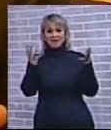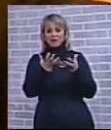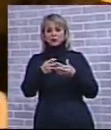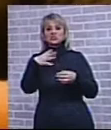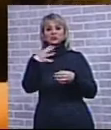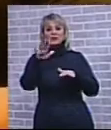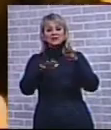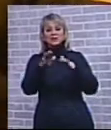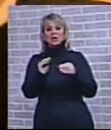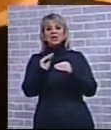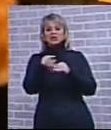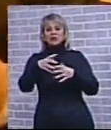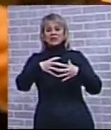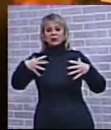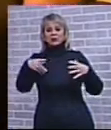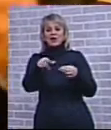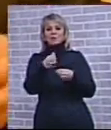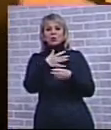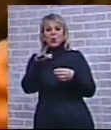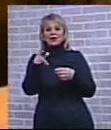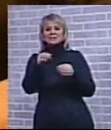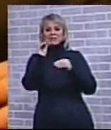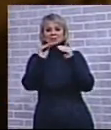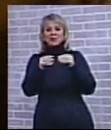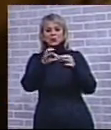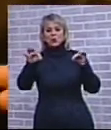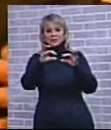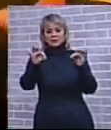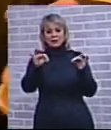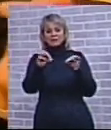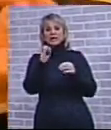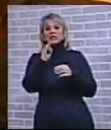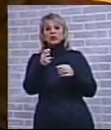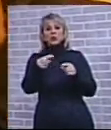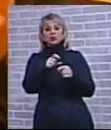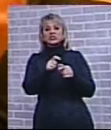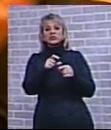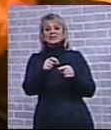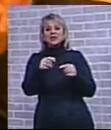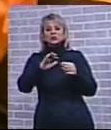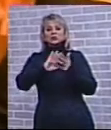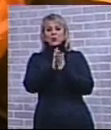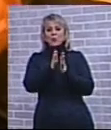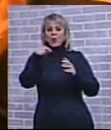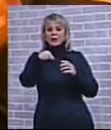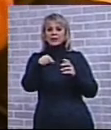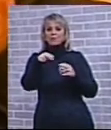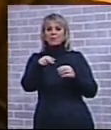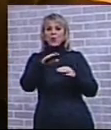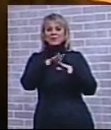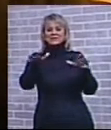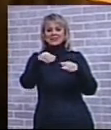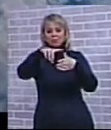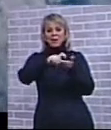40 килограмм, еще их надували, огромное количество приспособлений тросиков. И очень скупое по